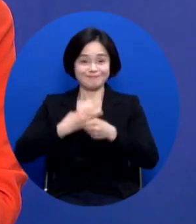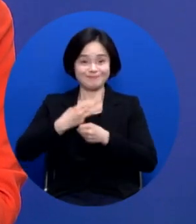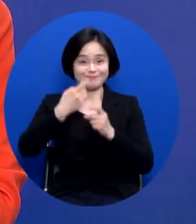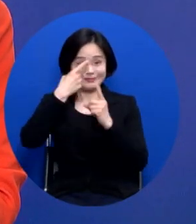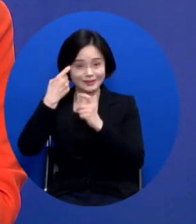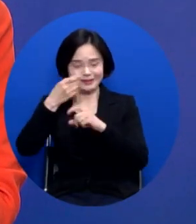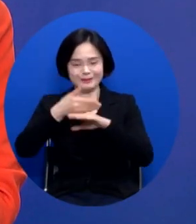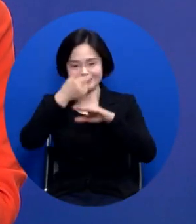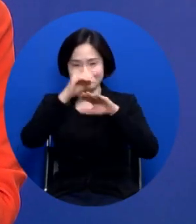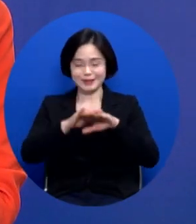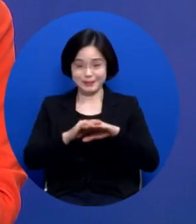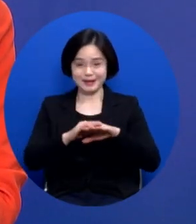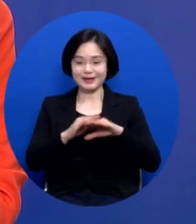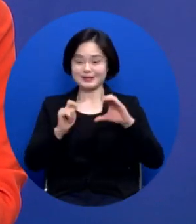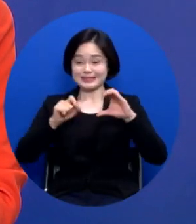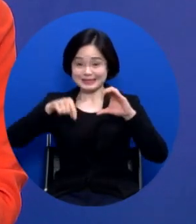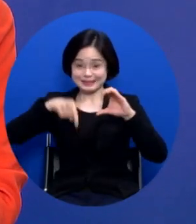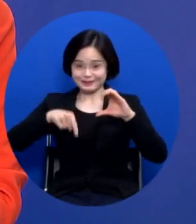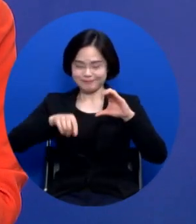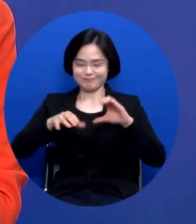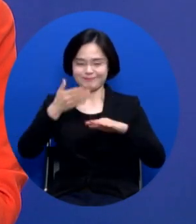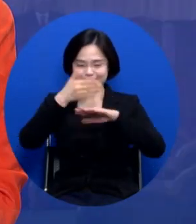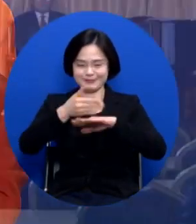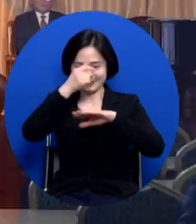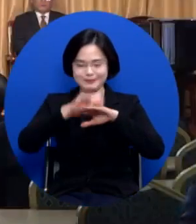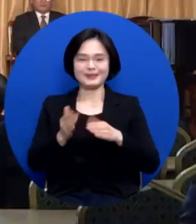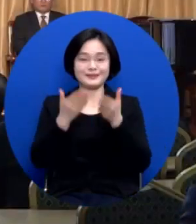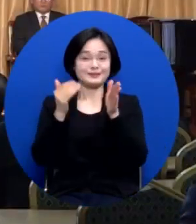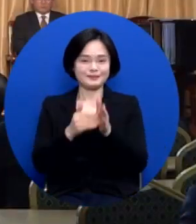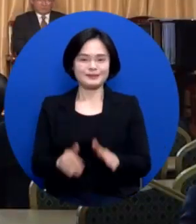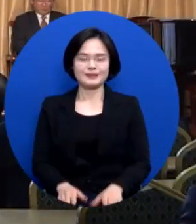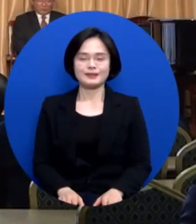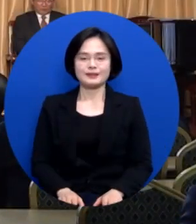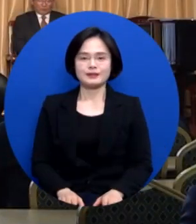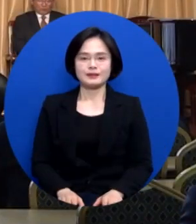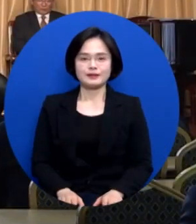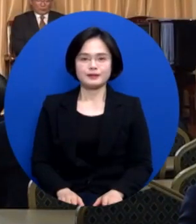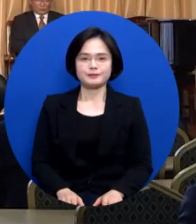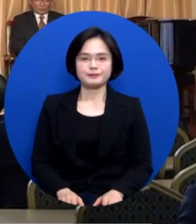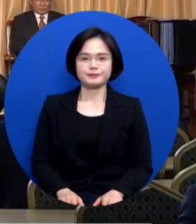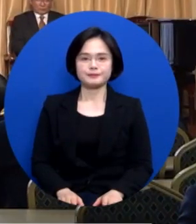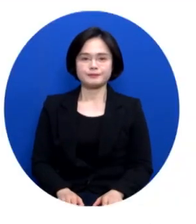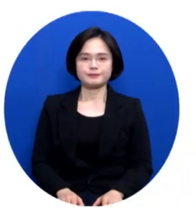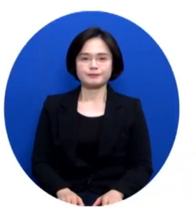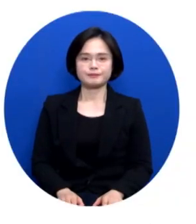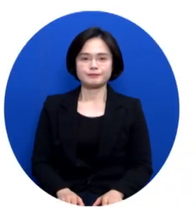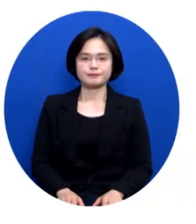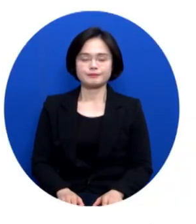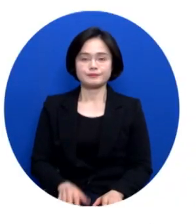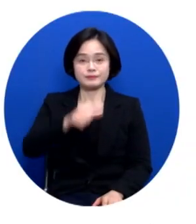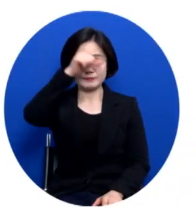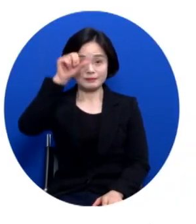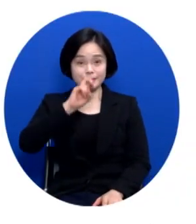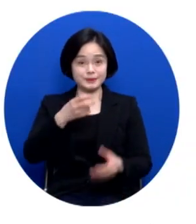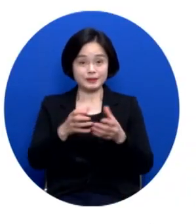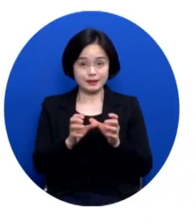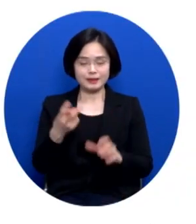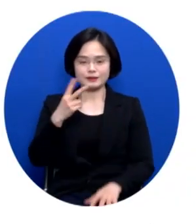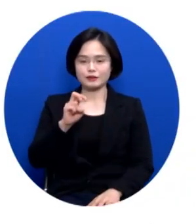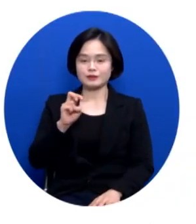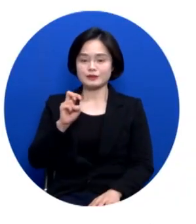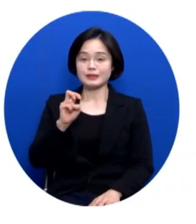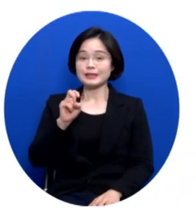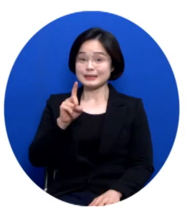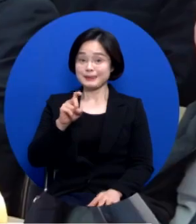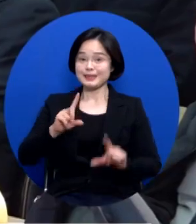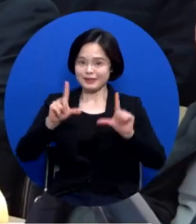CTS 컨벤션홀에서 드렸습니다. CTS 장로 합창단은 2011년